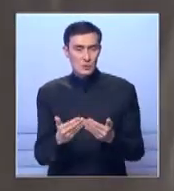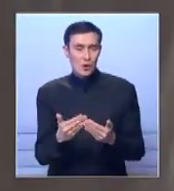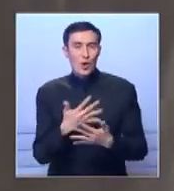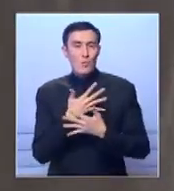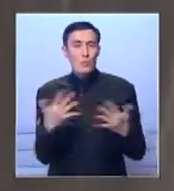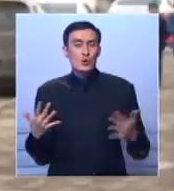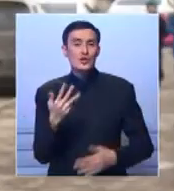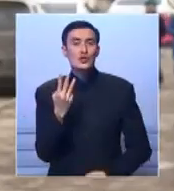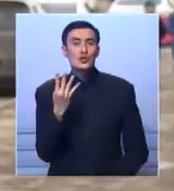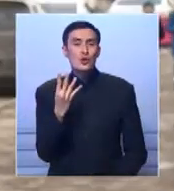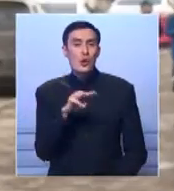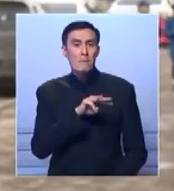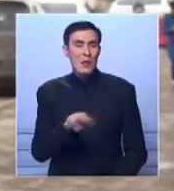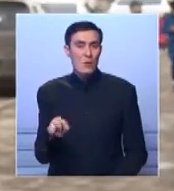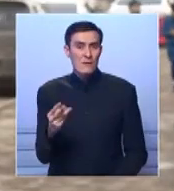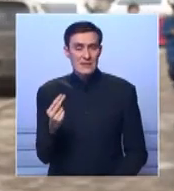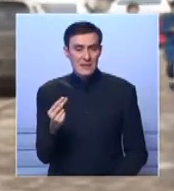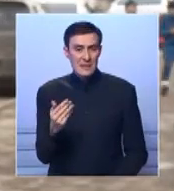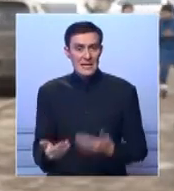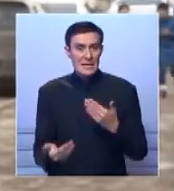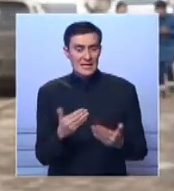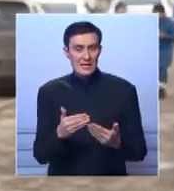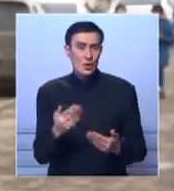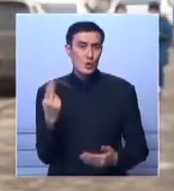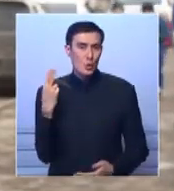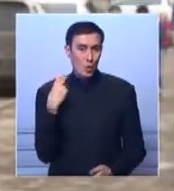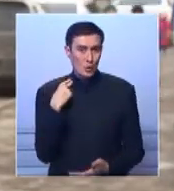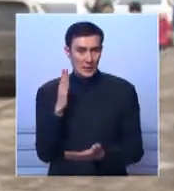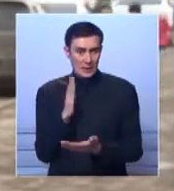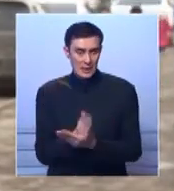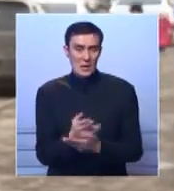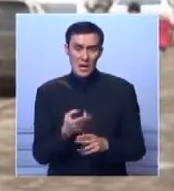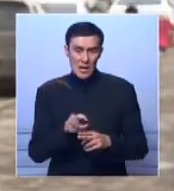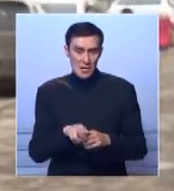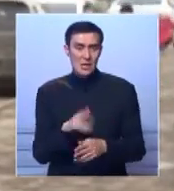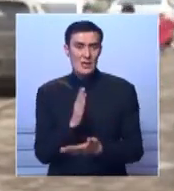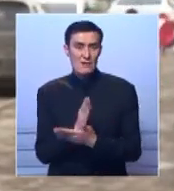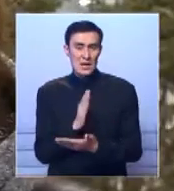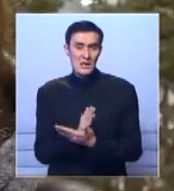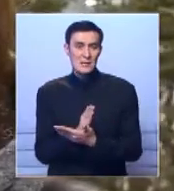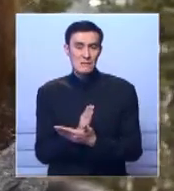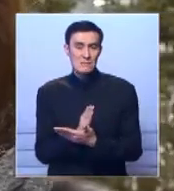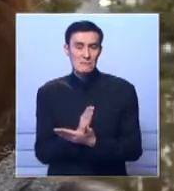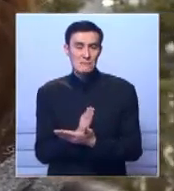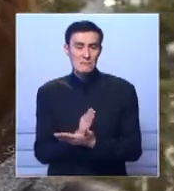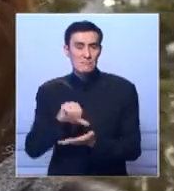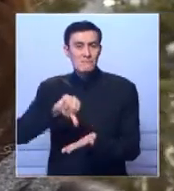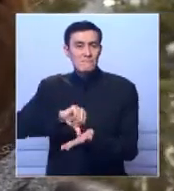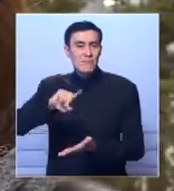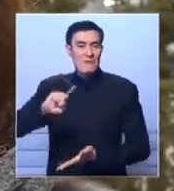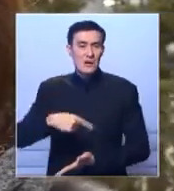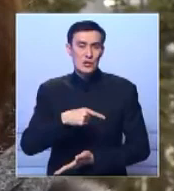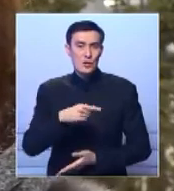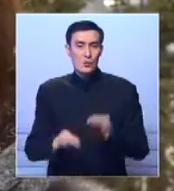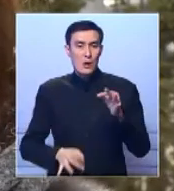4 миллиона тенге, если должник должен, это уже как бы можно привлечь к уголовной